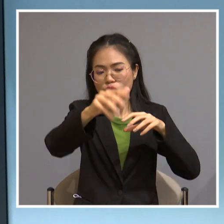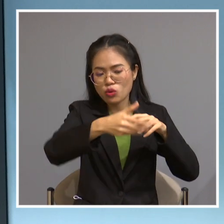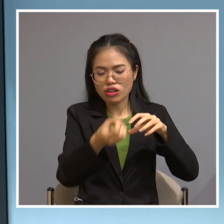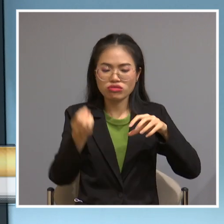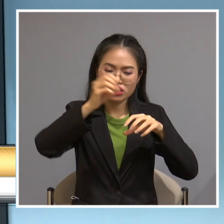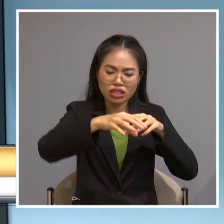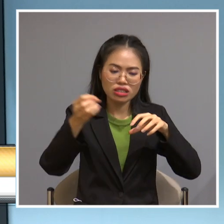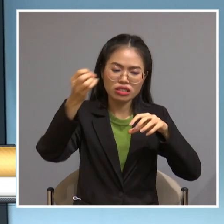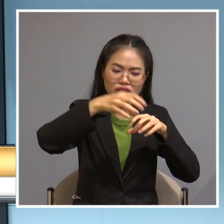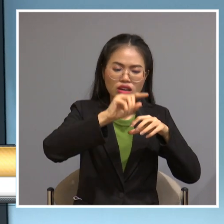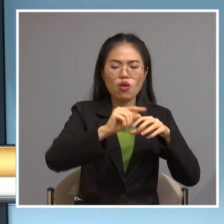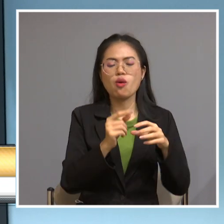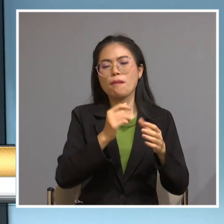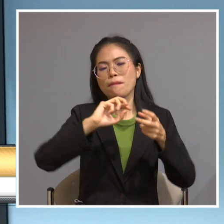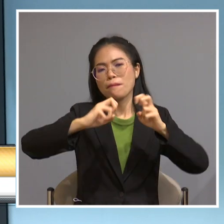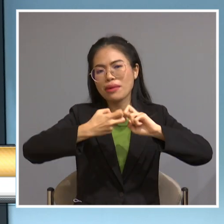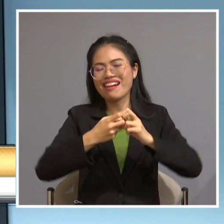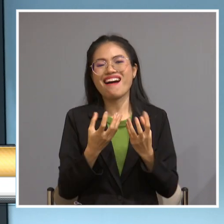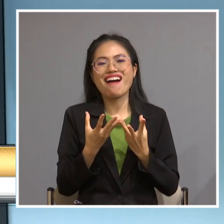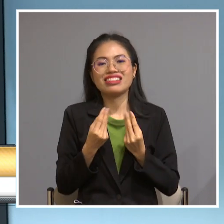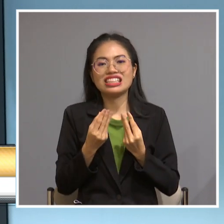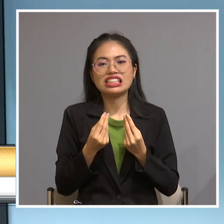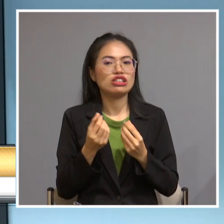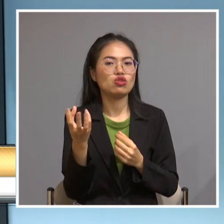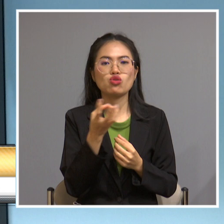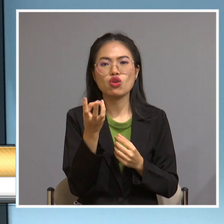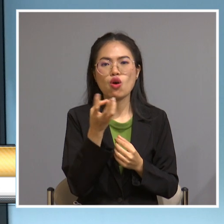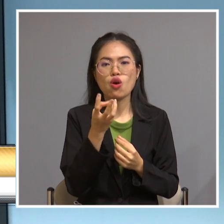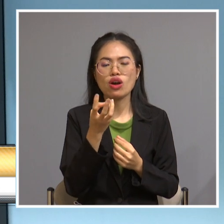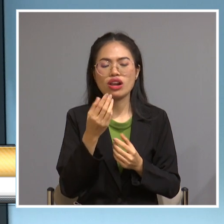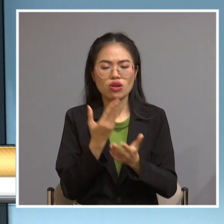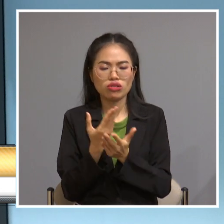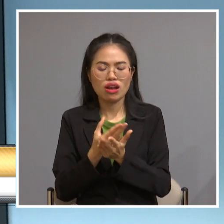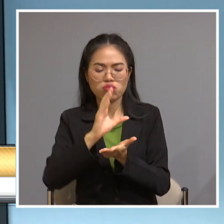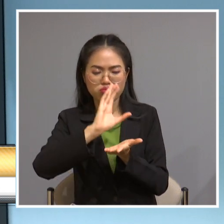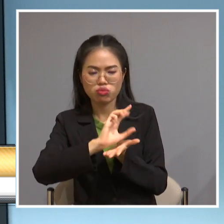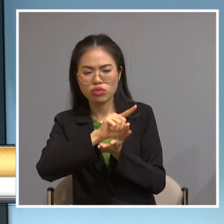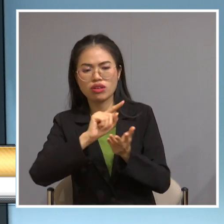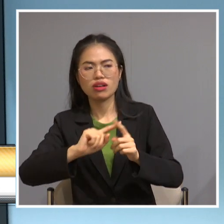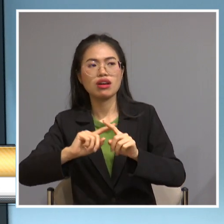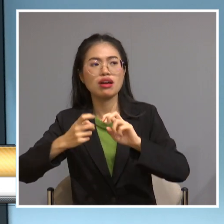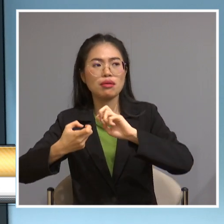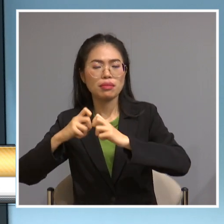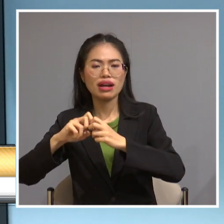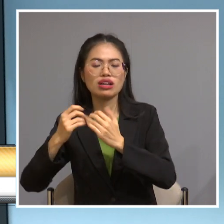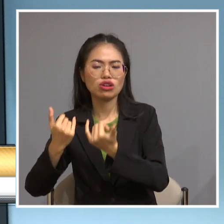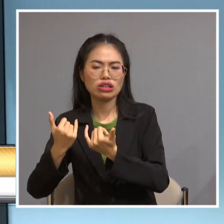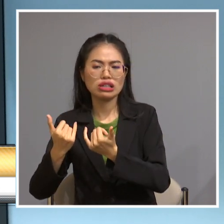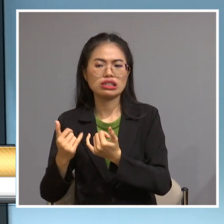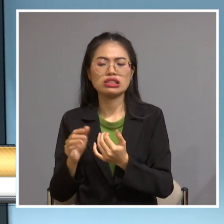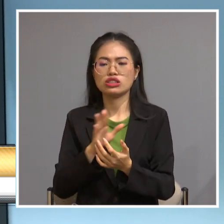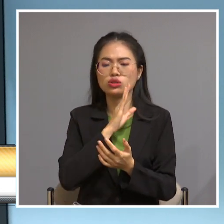็ Landfill ก็ตองใช้เงินปัญหาของทเป็นทประเทศไยขนานี้คอเขาไม่เก็บเงินค่า